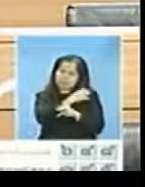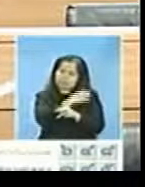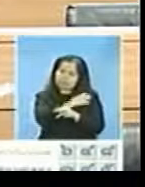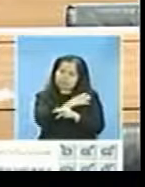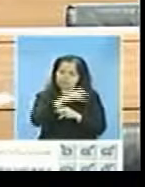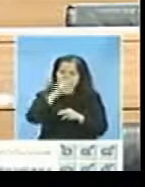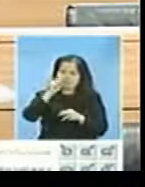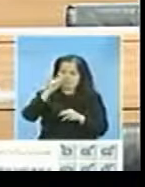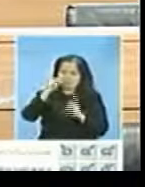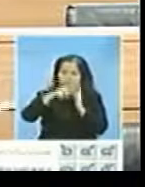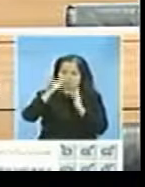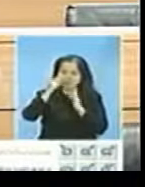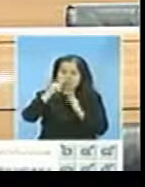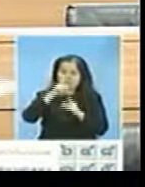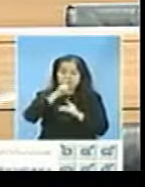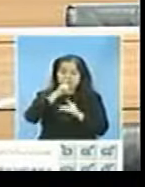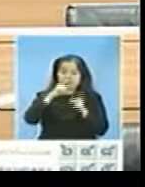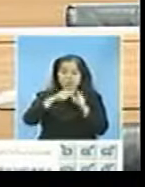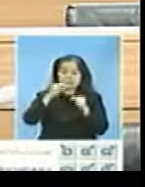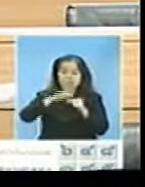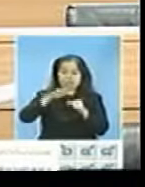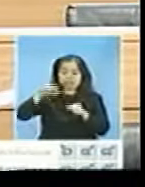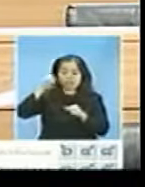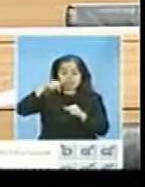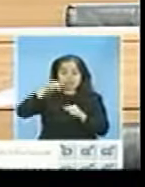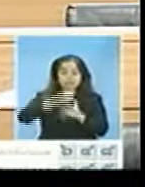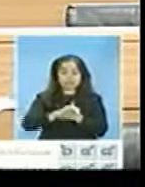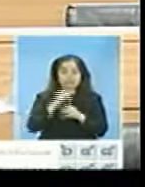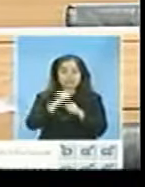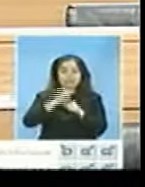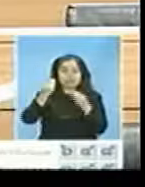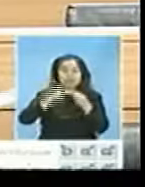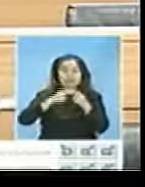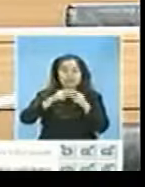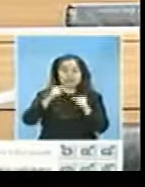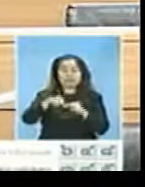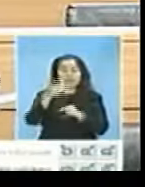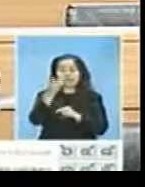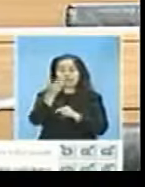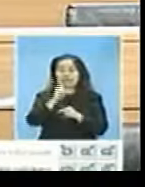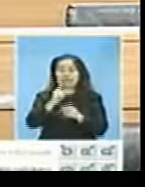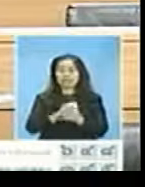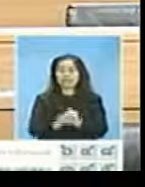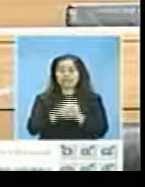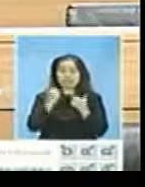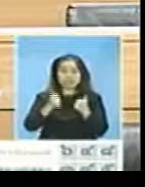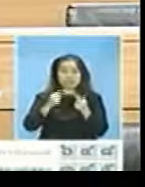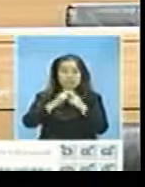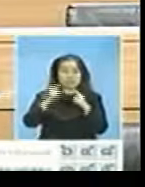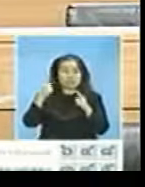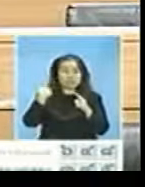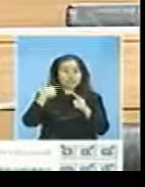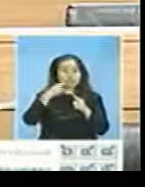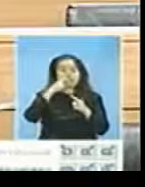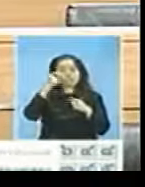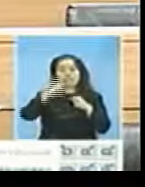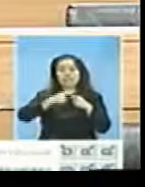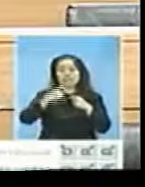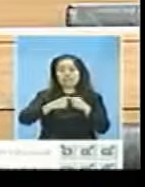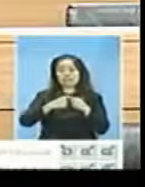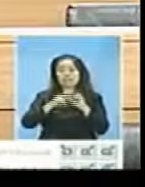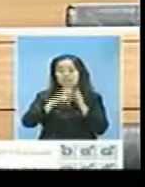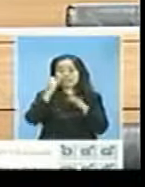อมท่านบอกว่าเป็นเรื่องเด็กๆที่มาทำกันอยู่เนี่ยมันเรื่องเด็กๆเพราะฉะนั้นเปล่าหน่วยการนะครับ